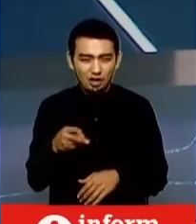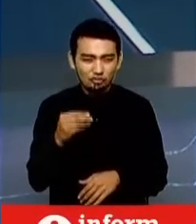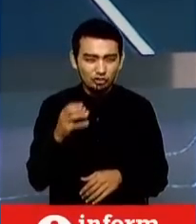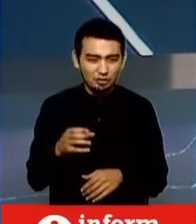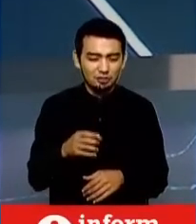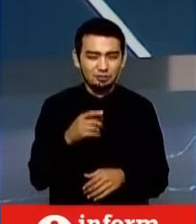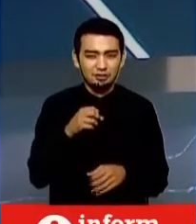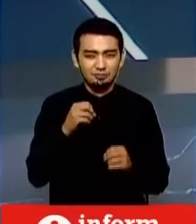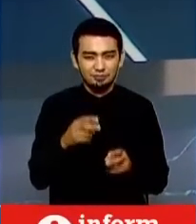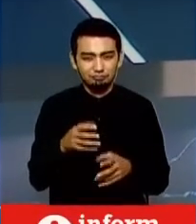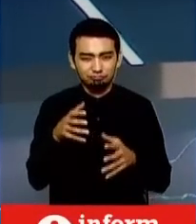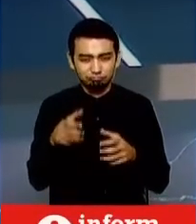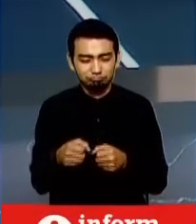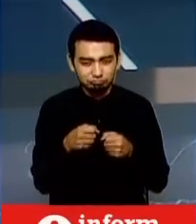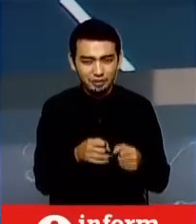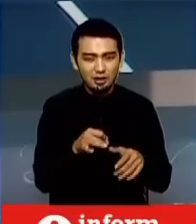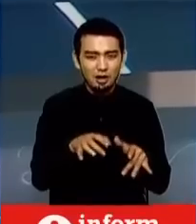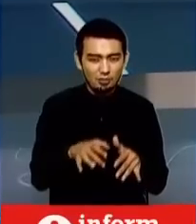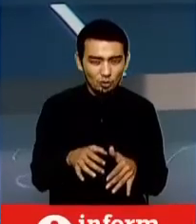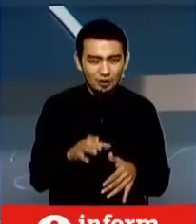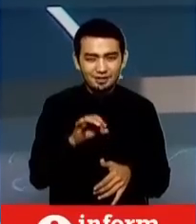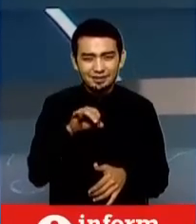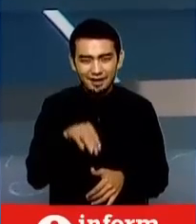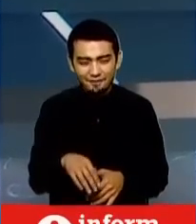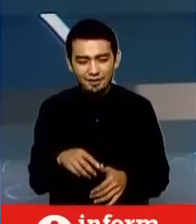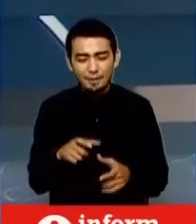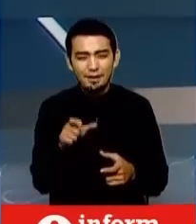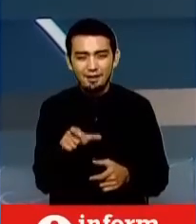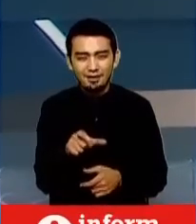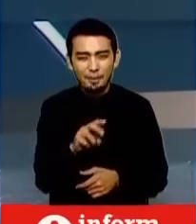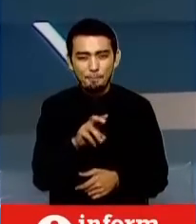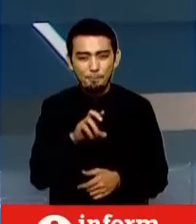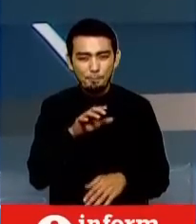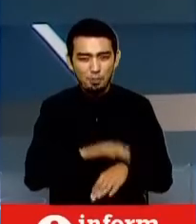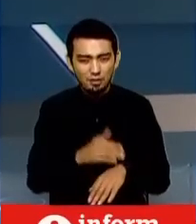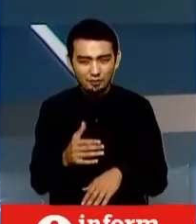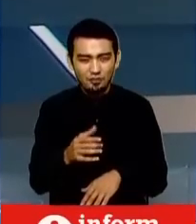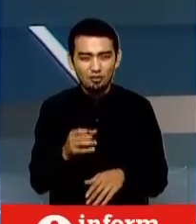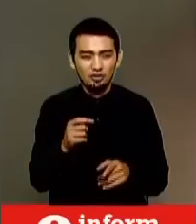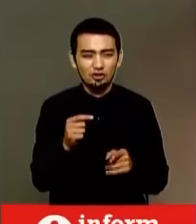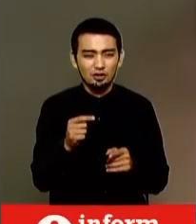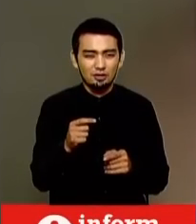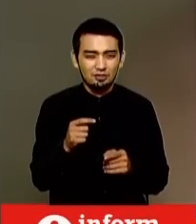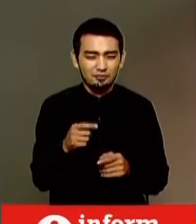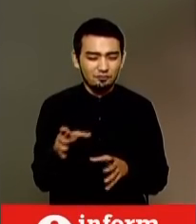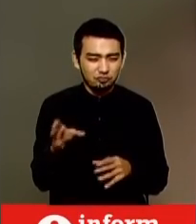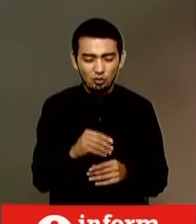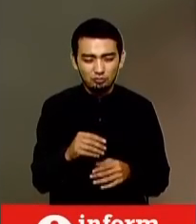қаржы сақтаулы сейфі мен компьютерлерінің банк картасының құпия сөздерін айтуға мәжбүрлеген.